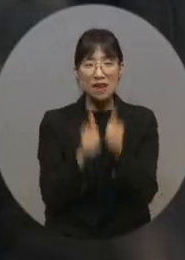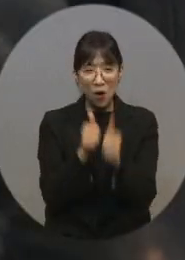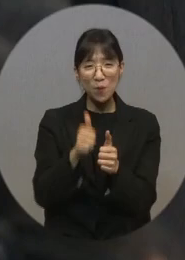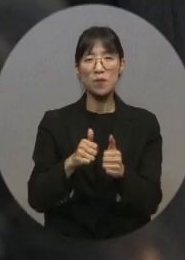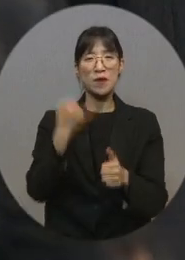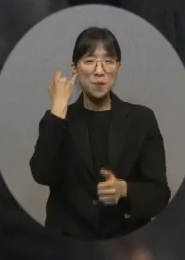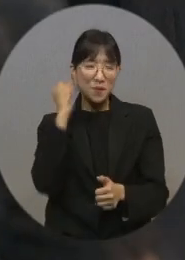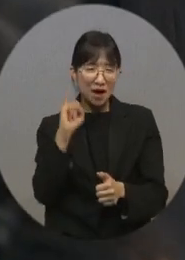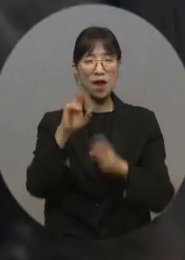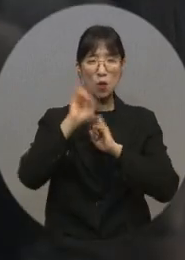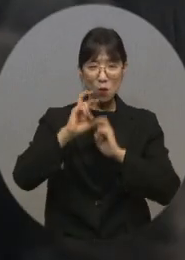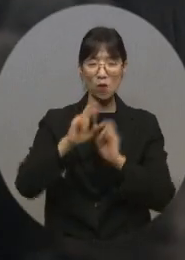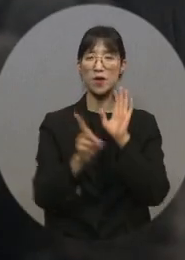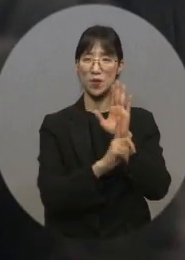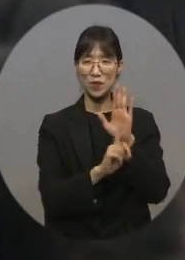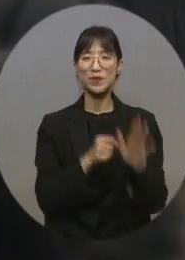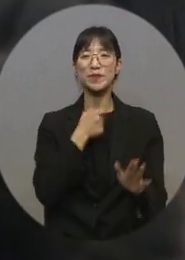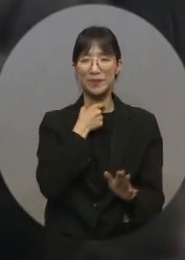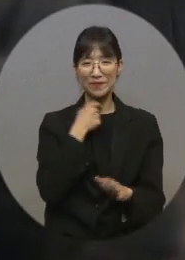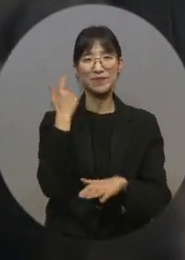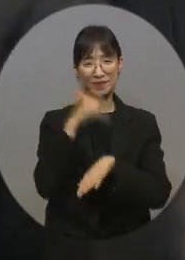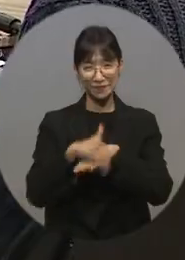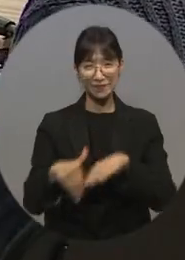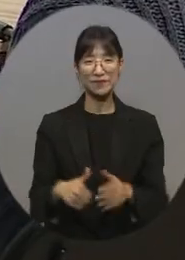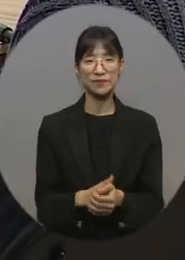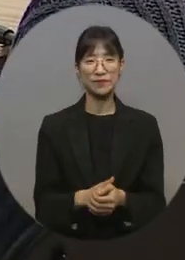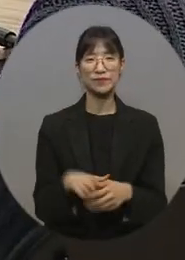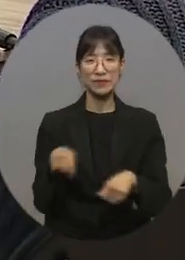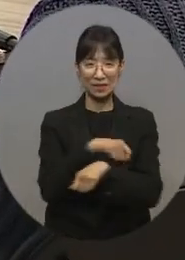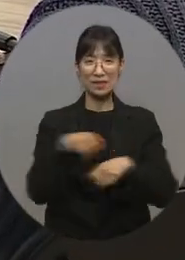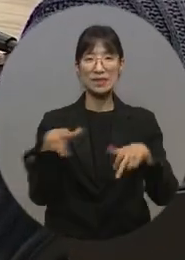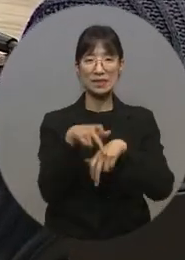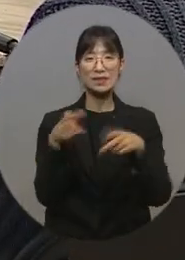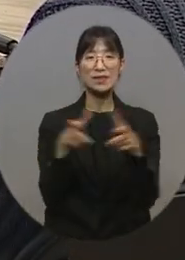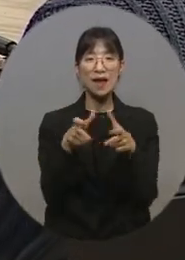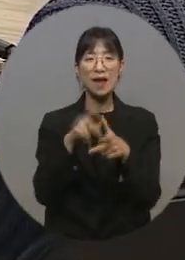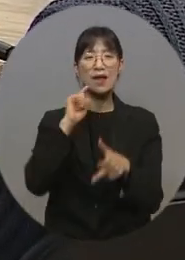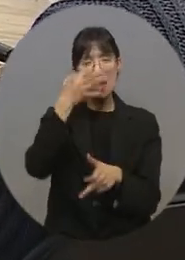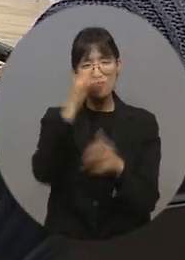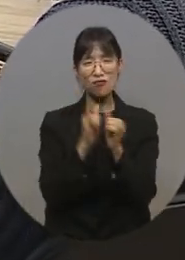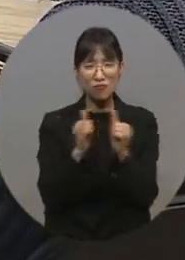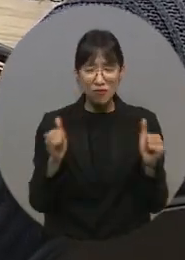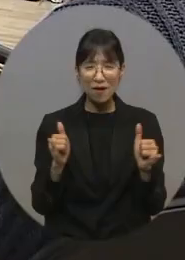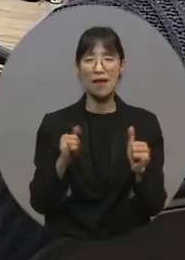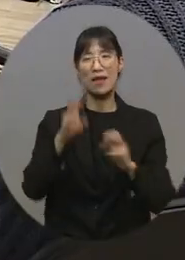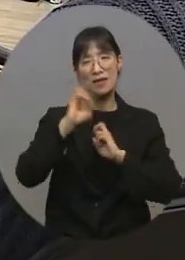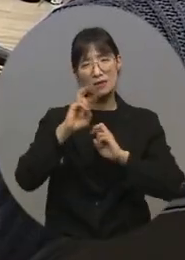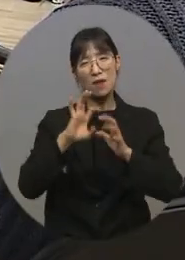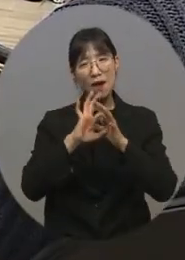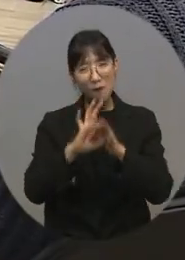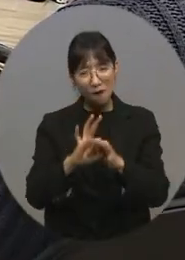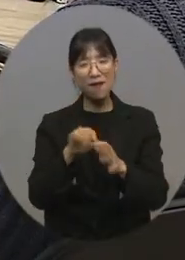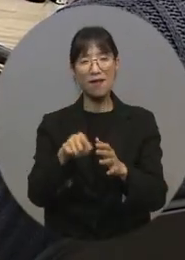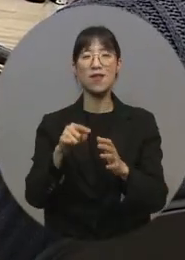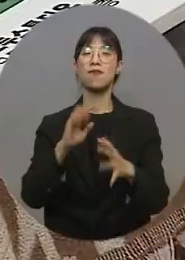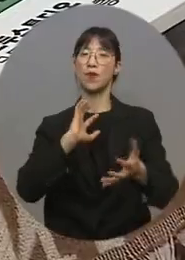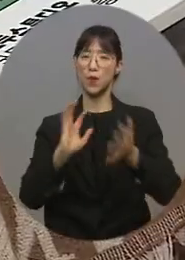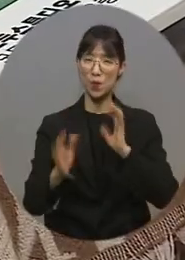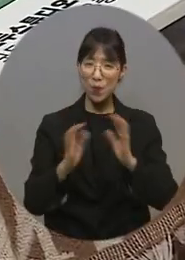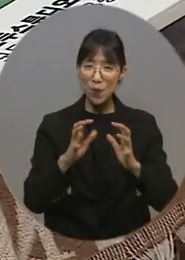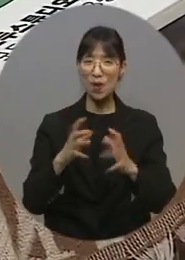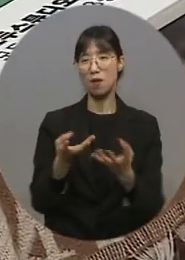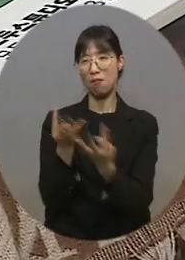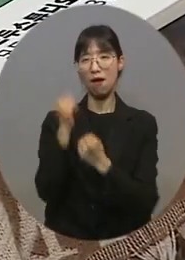선보이고자 기획됐습니다 특히 장애 예술가가 접하는 음악에 대한 이야기를 나누는 포럼은 많은